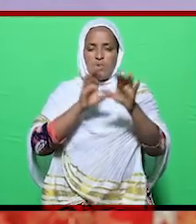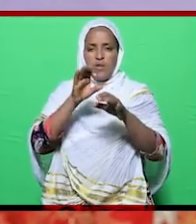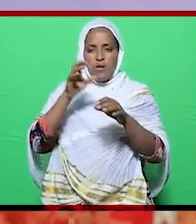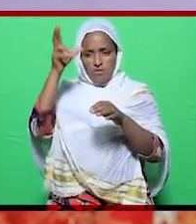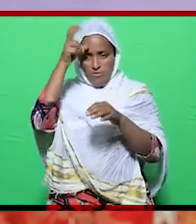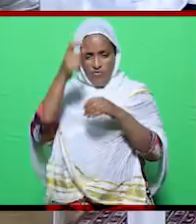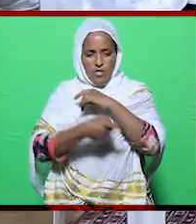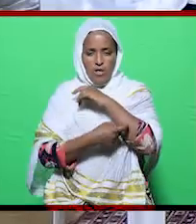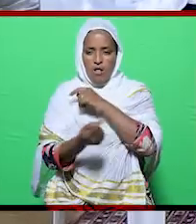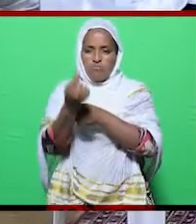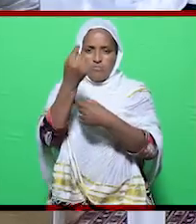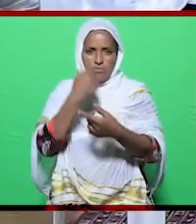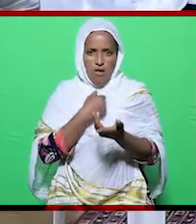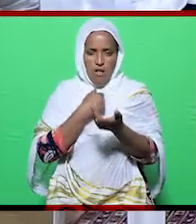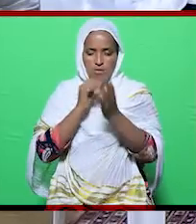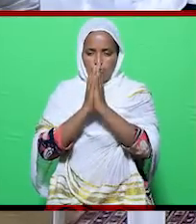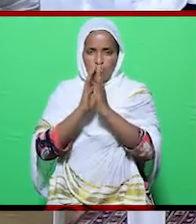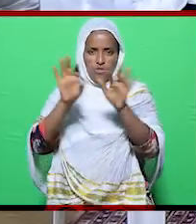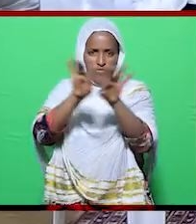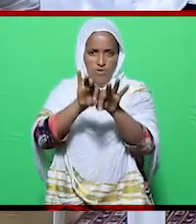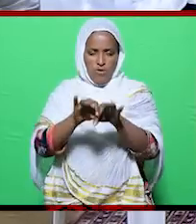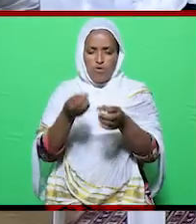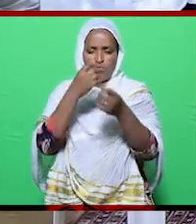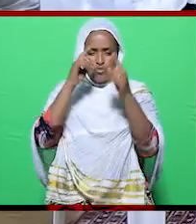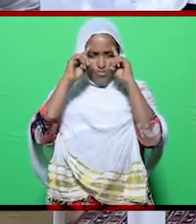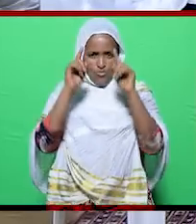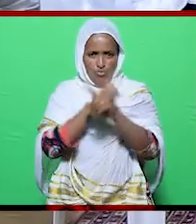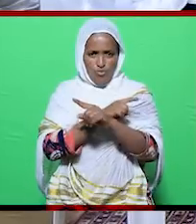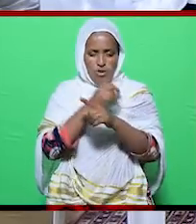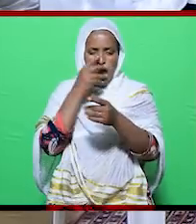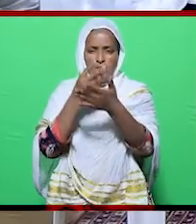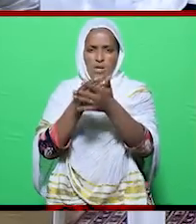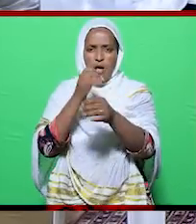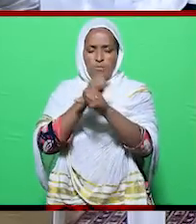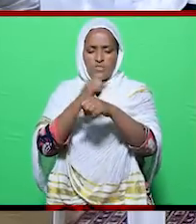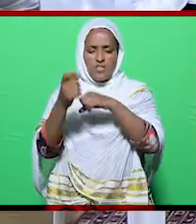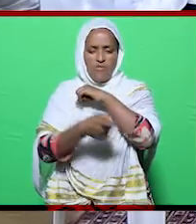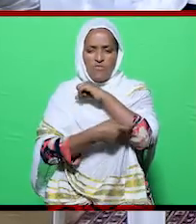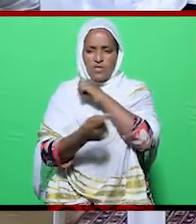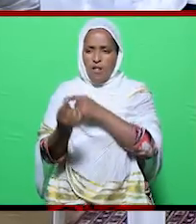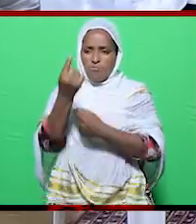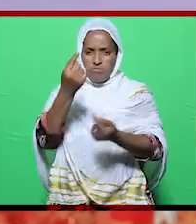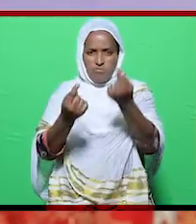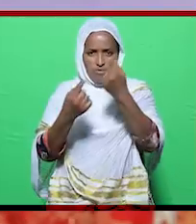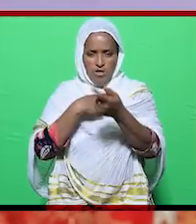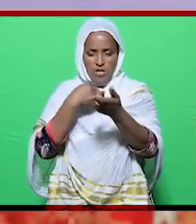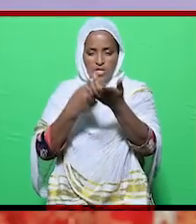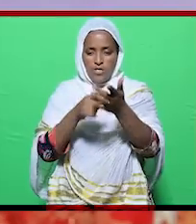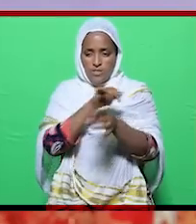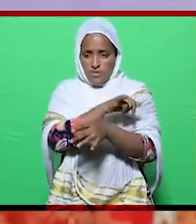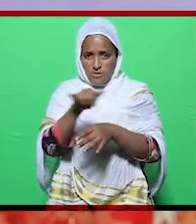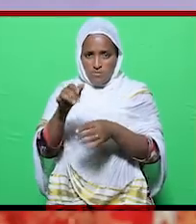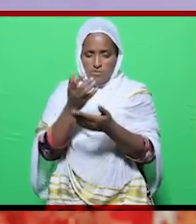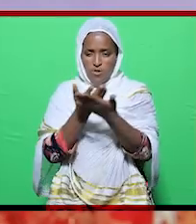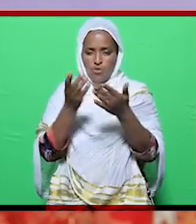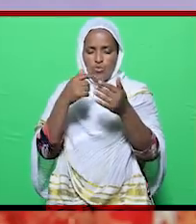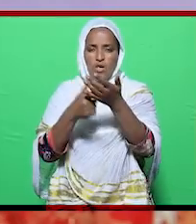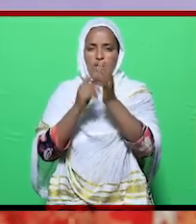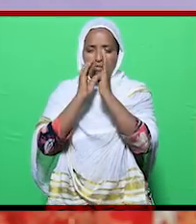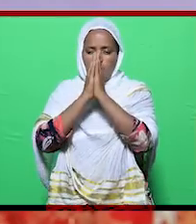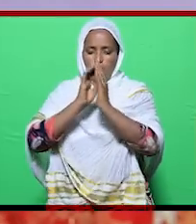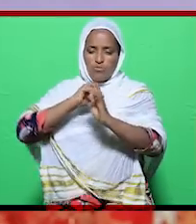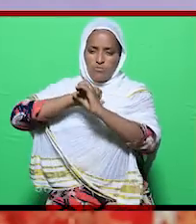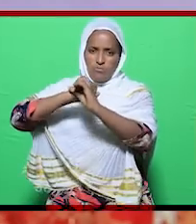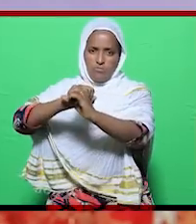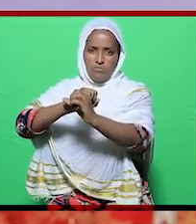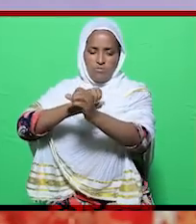ያስፈልጋል። ያ ምንድን ነው? በስራው ሂደት ውስጥ ጸላይ ሰናይ አለ፣ የአጋንንት ፈተና አለ፣ ብዙ አይነት መሰናክሎች አሉ። ይሄንን መልካም